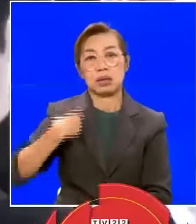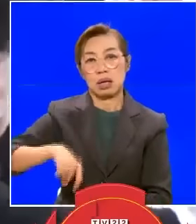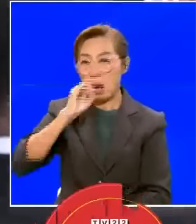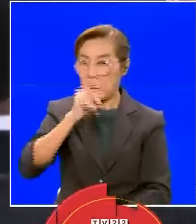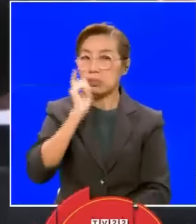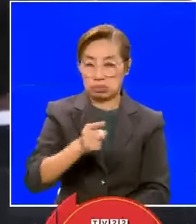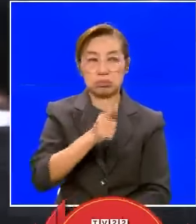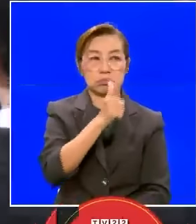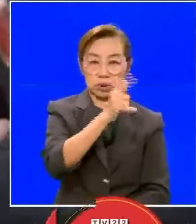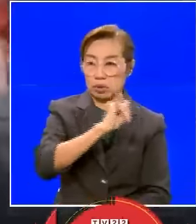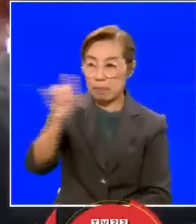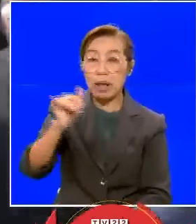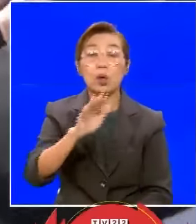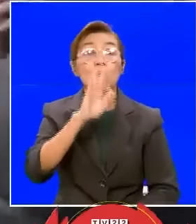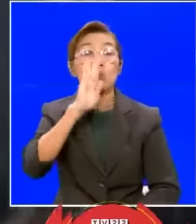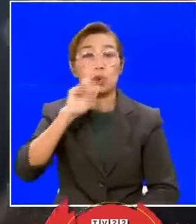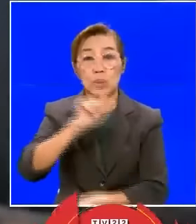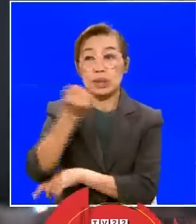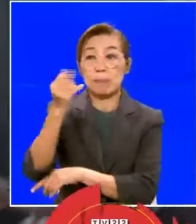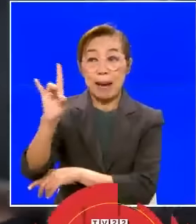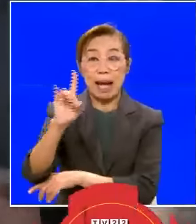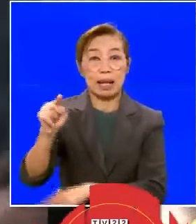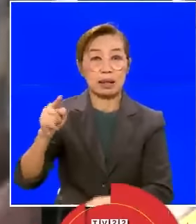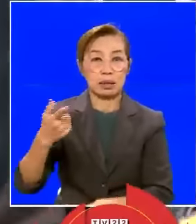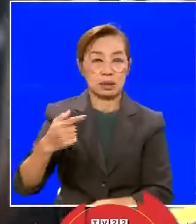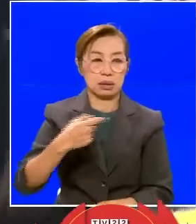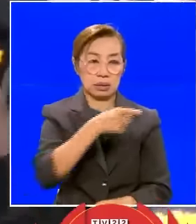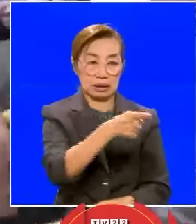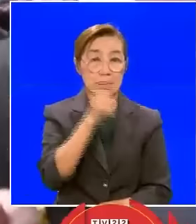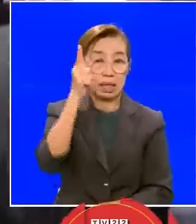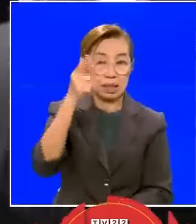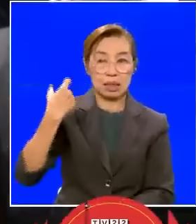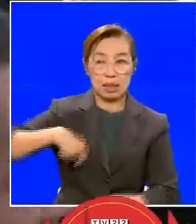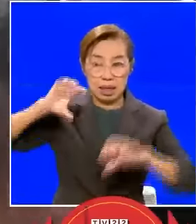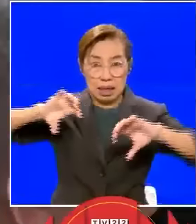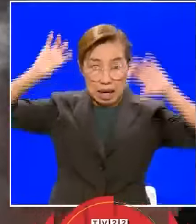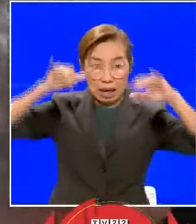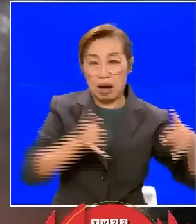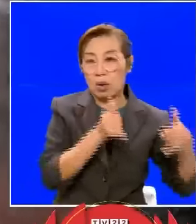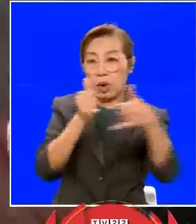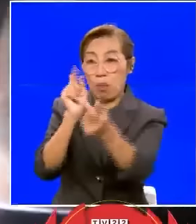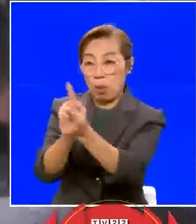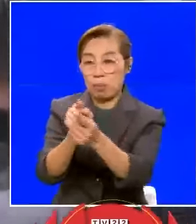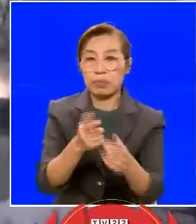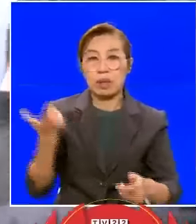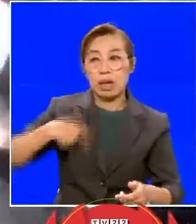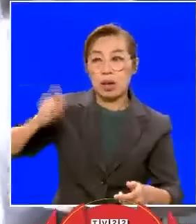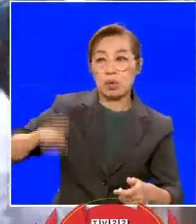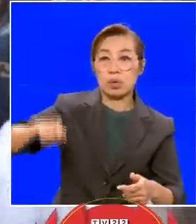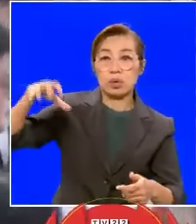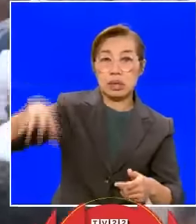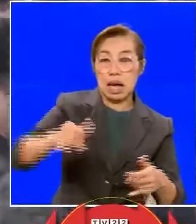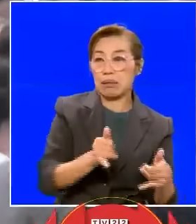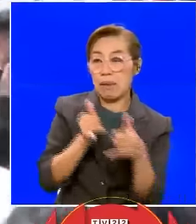ไปปุ๊บอัยการพาตัวไปสั่งฟ้องกับศาลท่านคำถามคือศาลท่านจะมีคำวินิจฉัยอย่างไร ใช่ แล้วท่านจะให้ประกันตัว